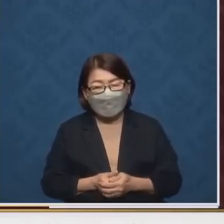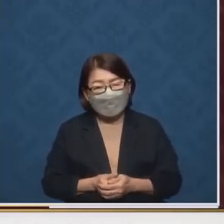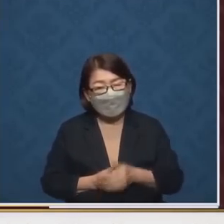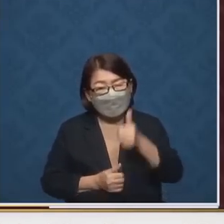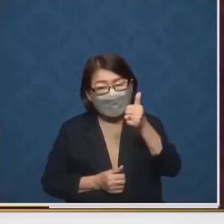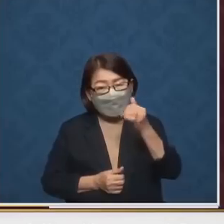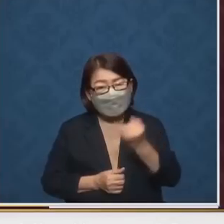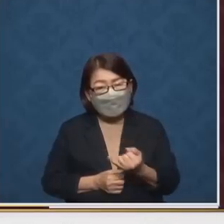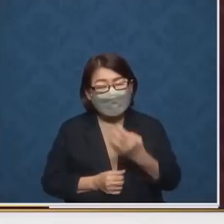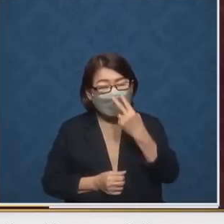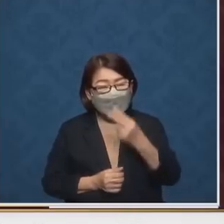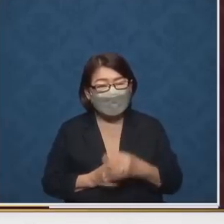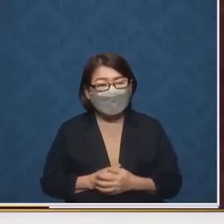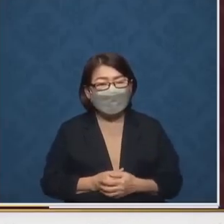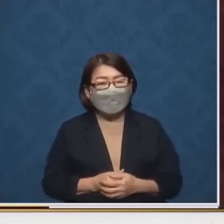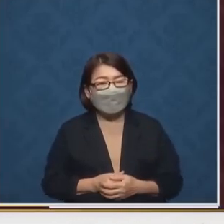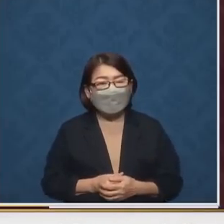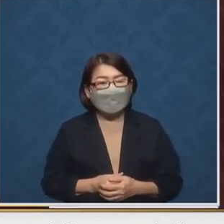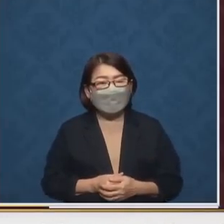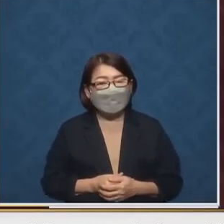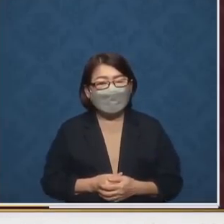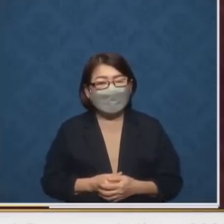ไม่ไปดูสไลกแผนต่ไปครับ